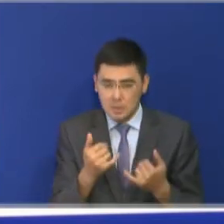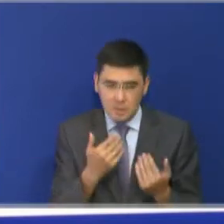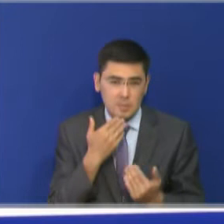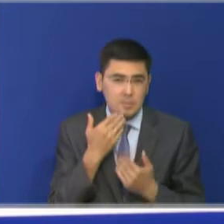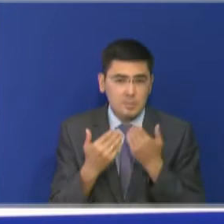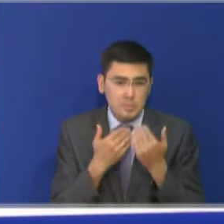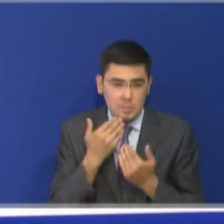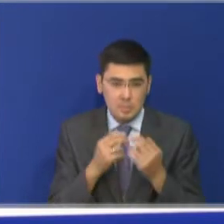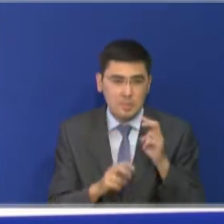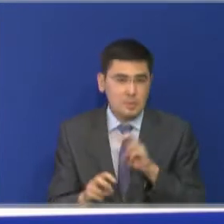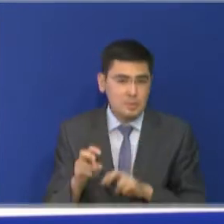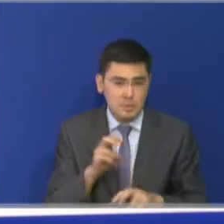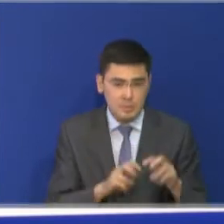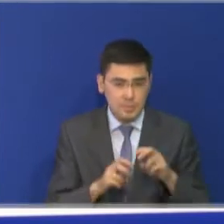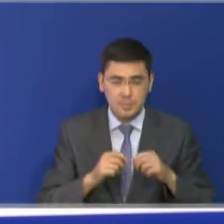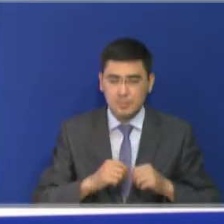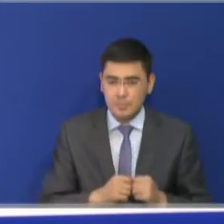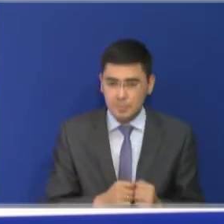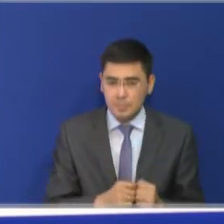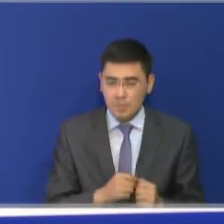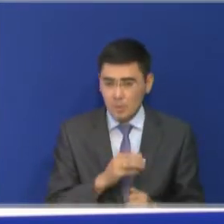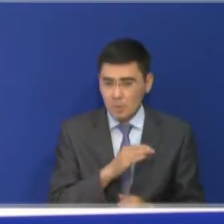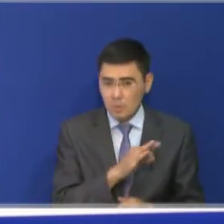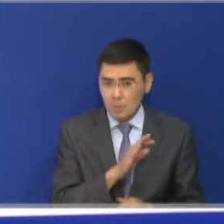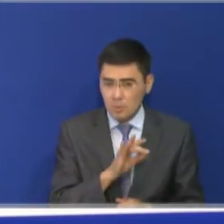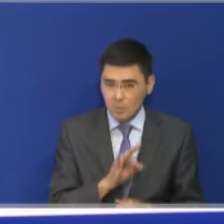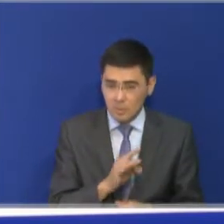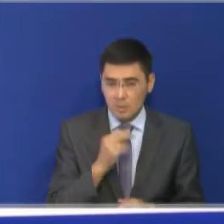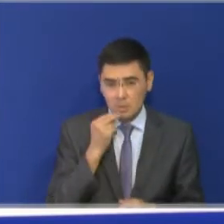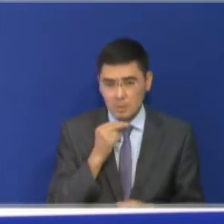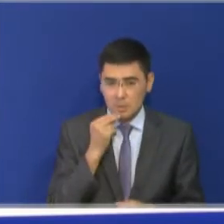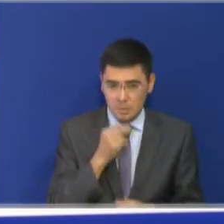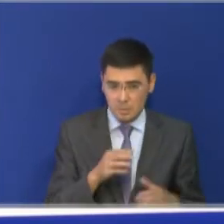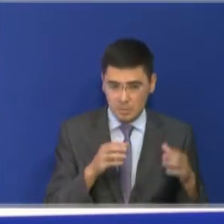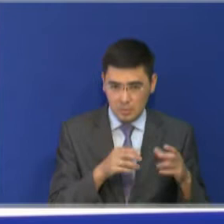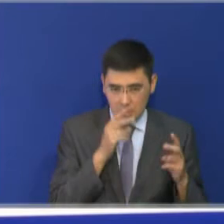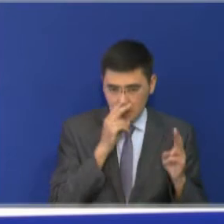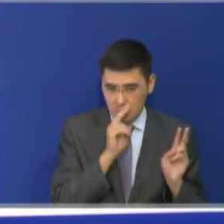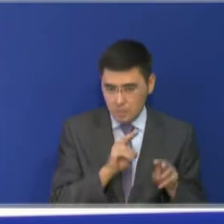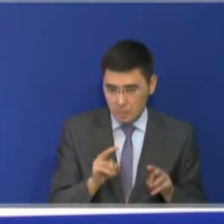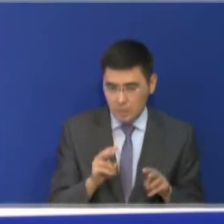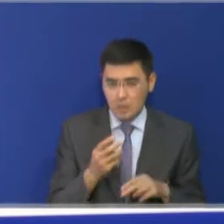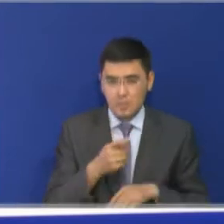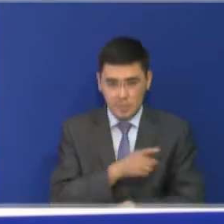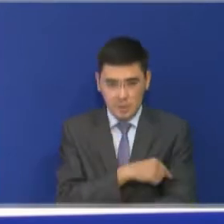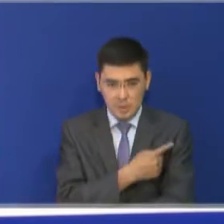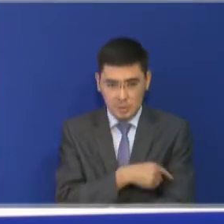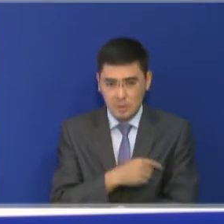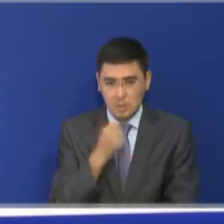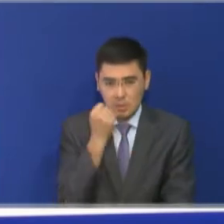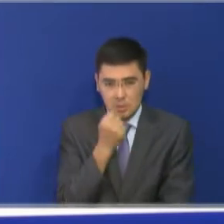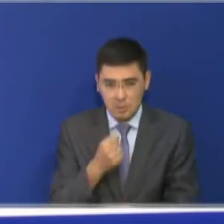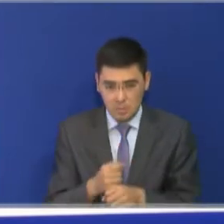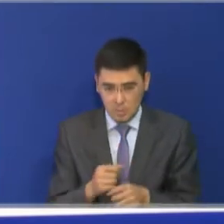жүргізу үшін тауарлар мен көрсетілген қызметтердің сапасын қадағалау аумақтық басқармасының мамандары мен медицина қызметкерлерінен